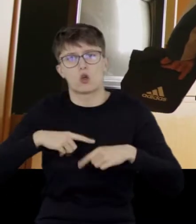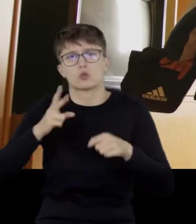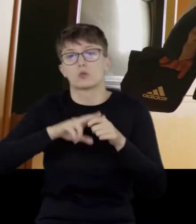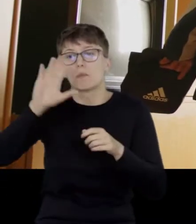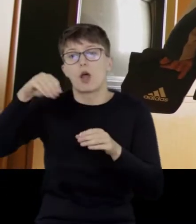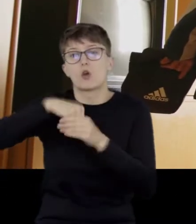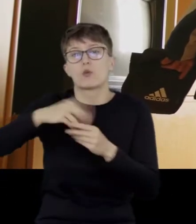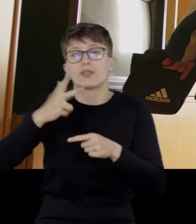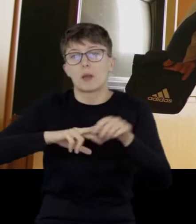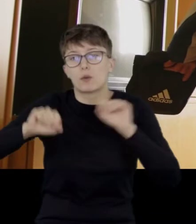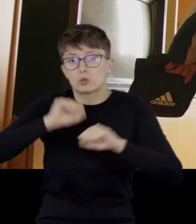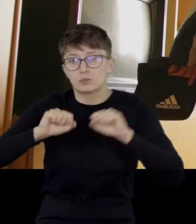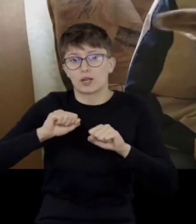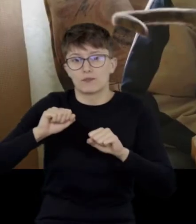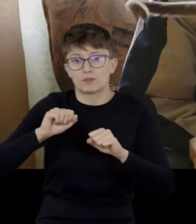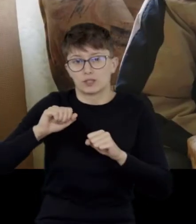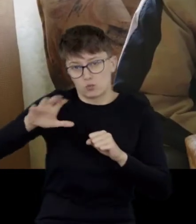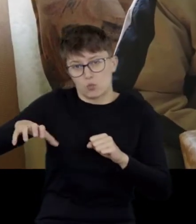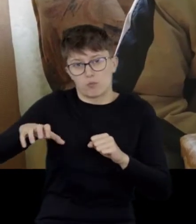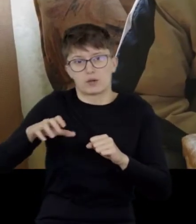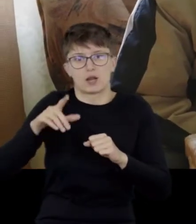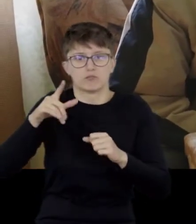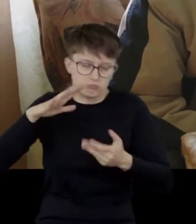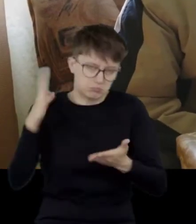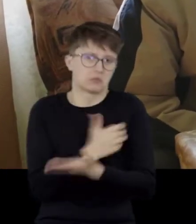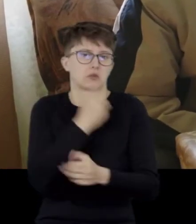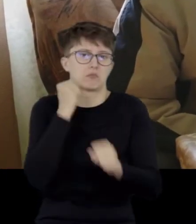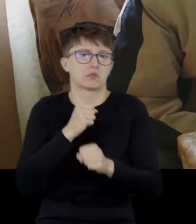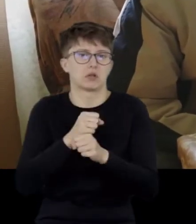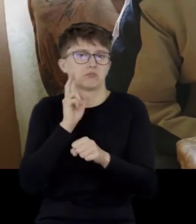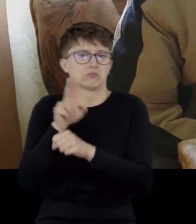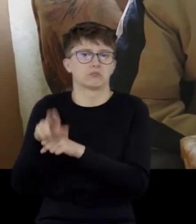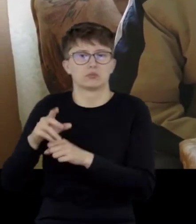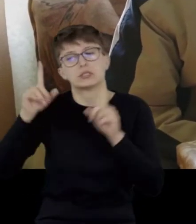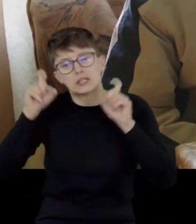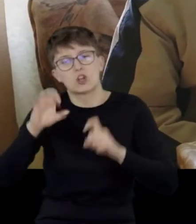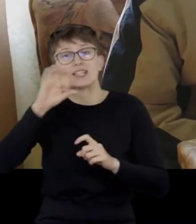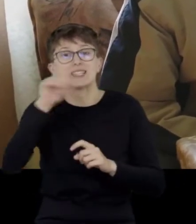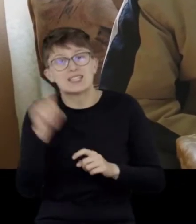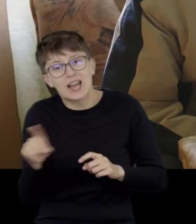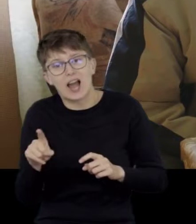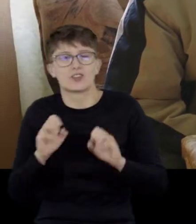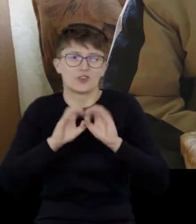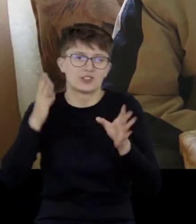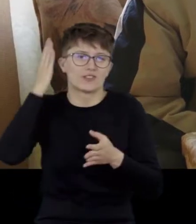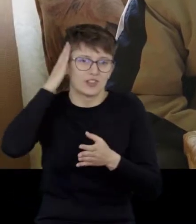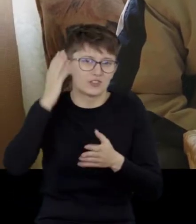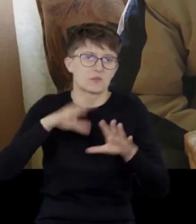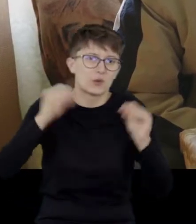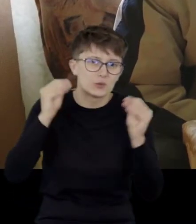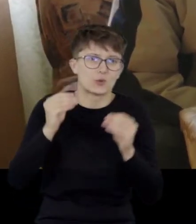osób, które pomimo swoich niepełnosprawności podjęło zatrudnienie. Oczywiście zaczynali od